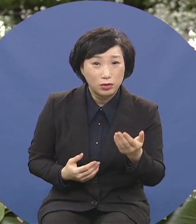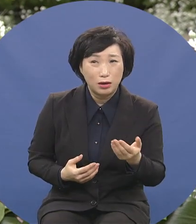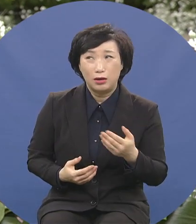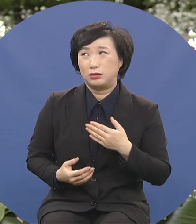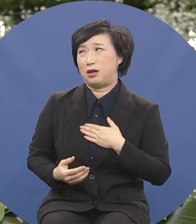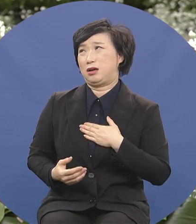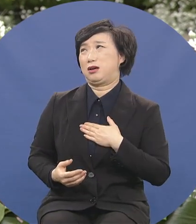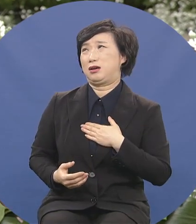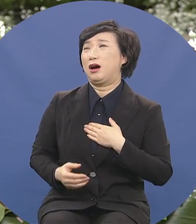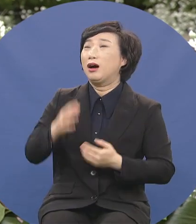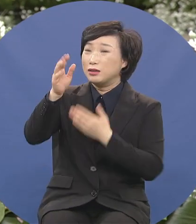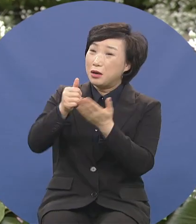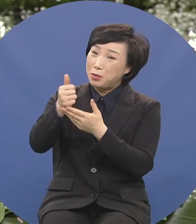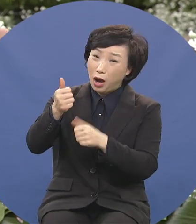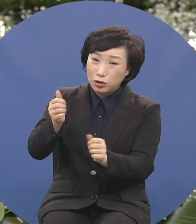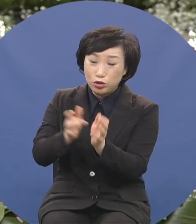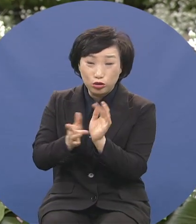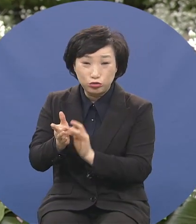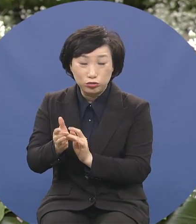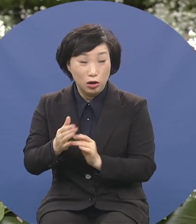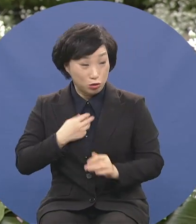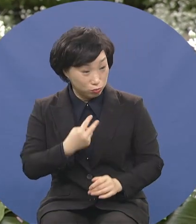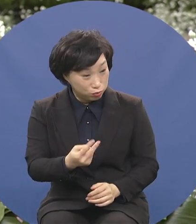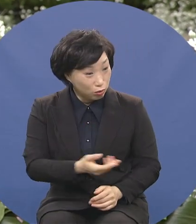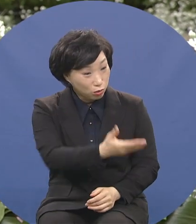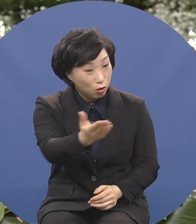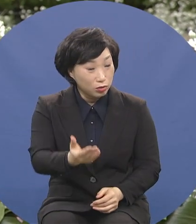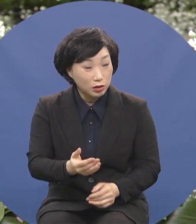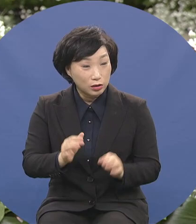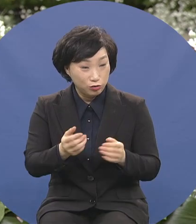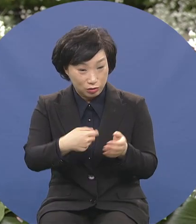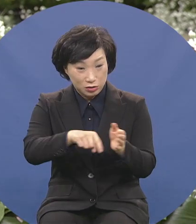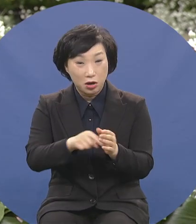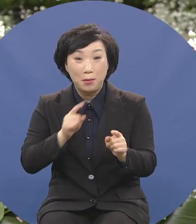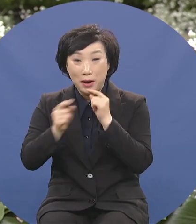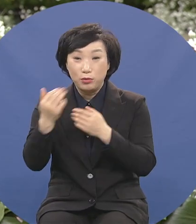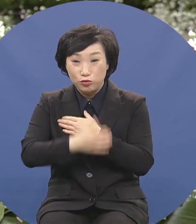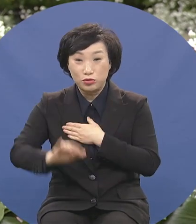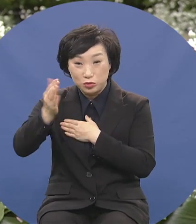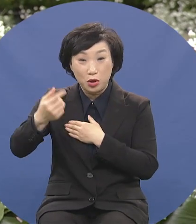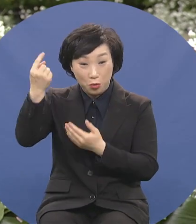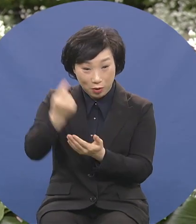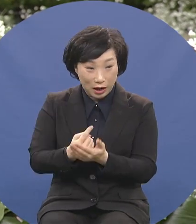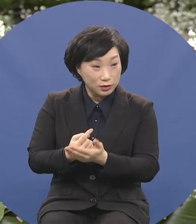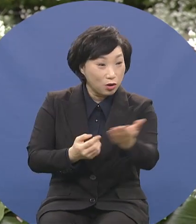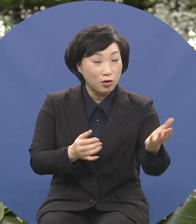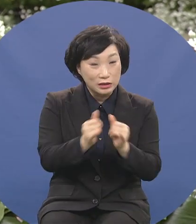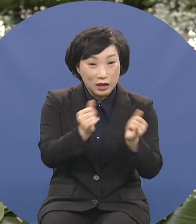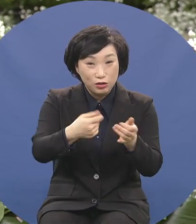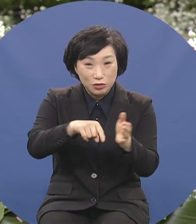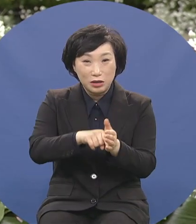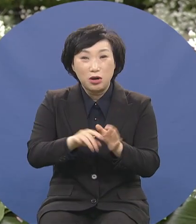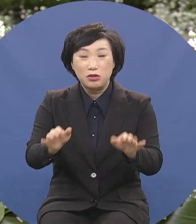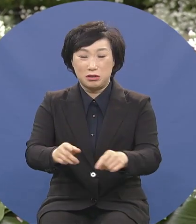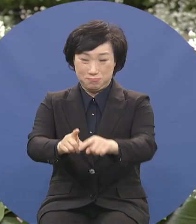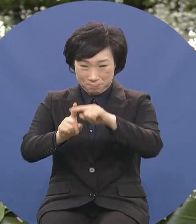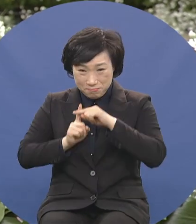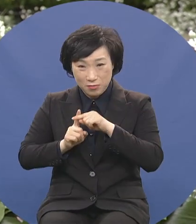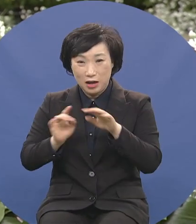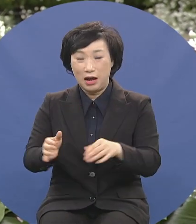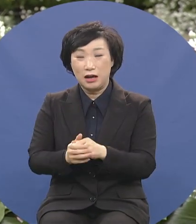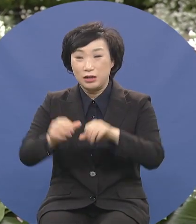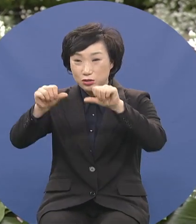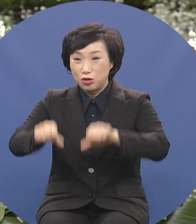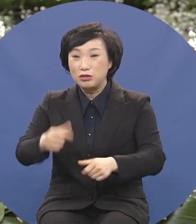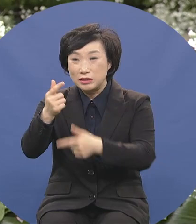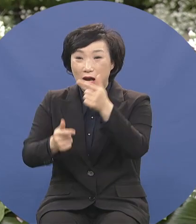나는 하나님의 아들이지만 고의적으로 말씀의 육신이 되어와서 너를 위해서 장렬하게